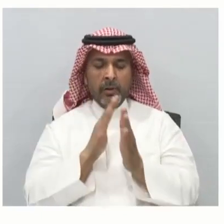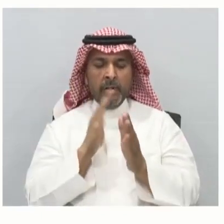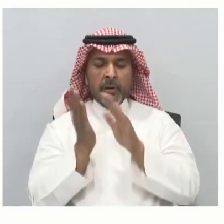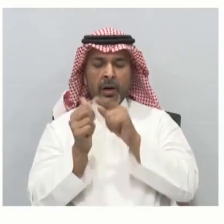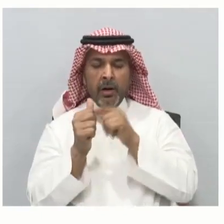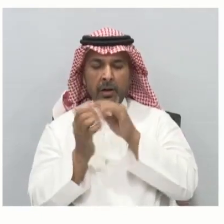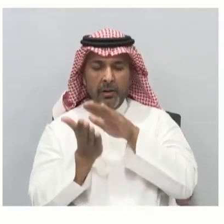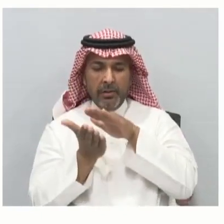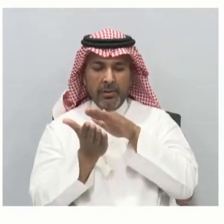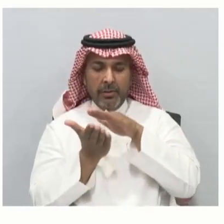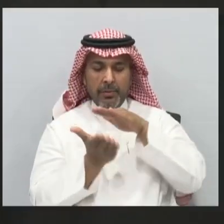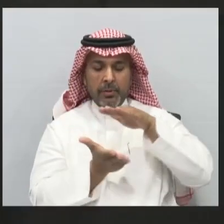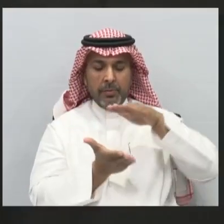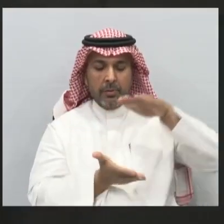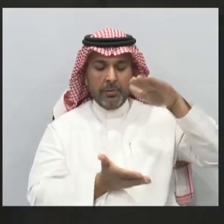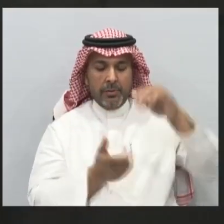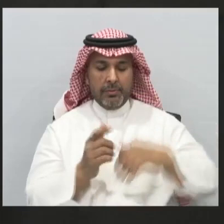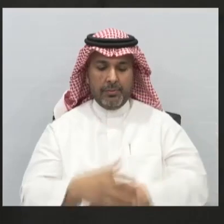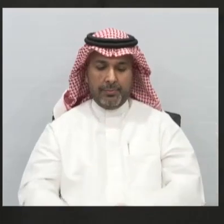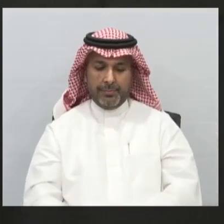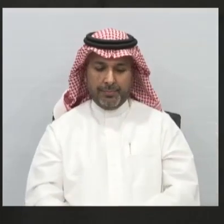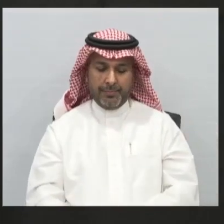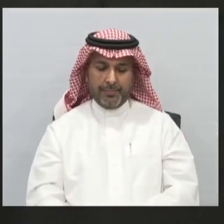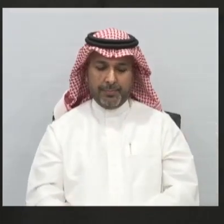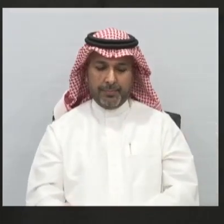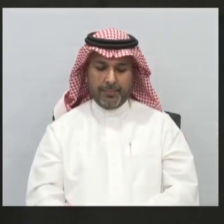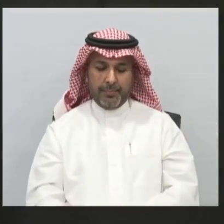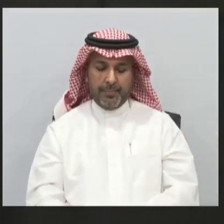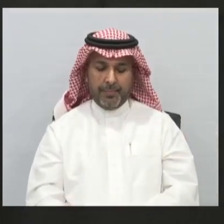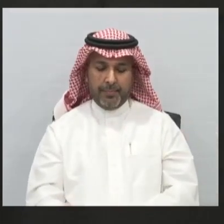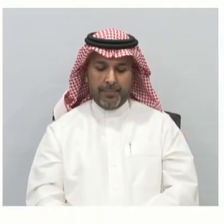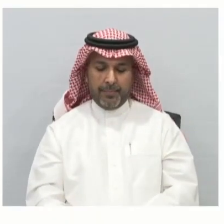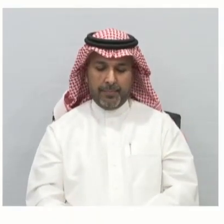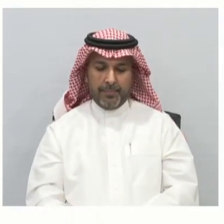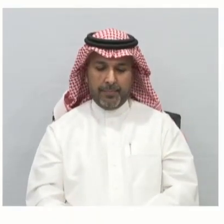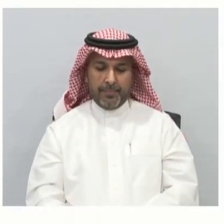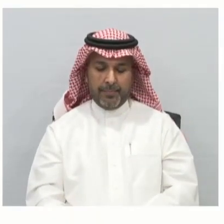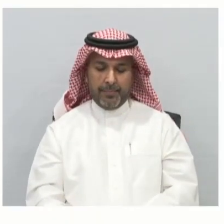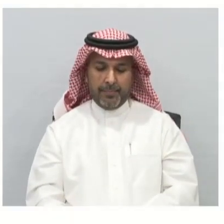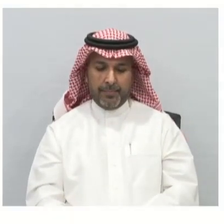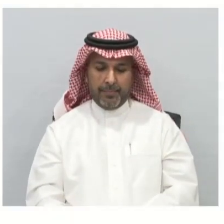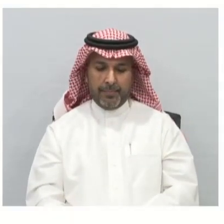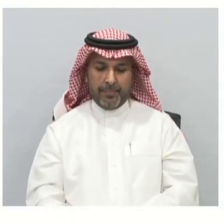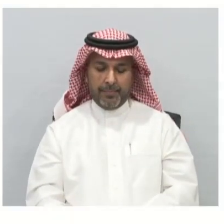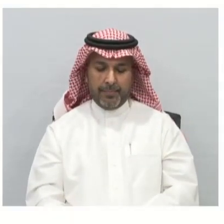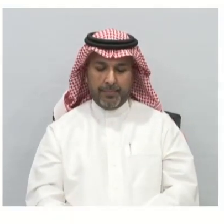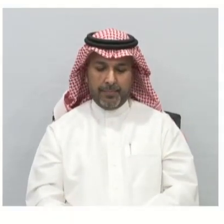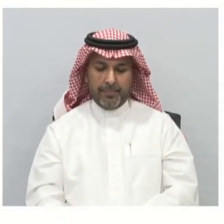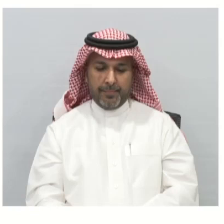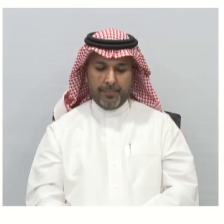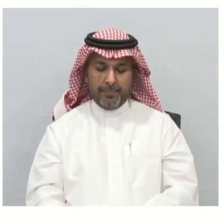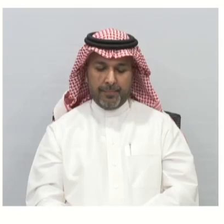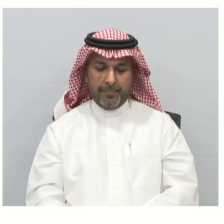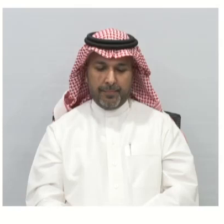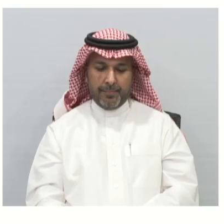من الصغير الى الكبير اذا الفقره ما هي الصحيحه ننتقل سؤال اخر